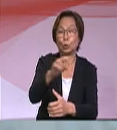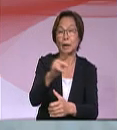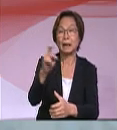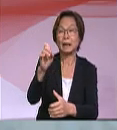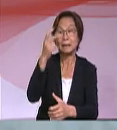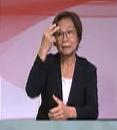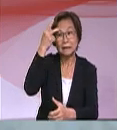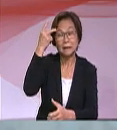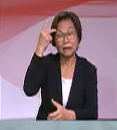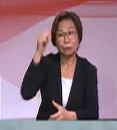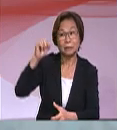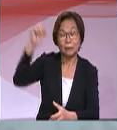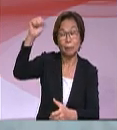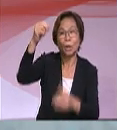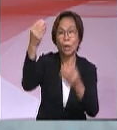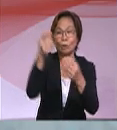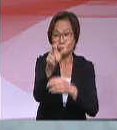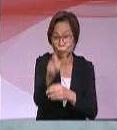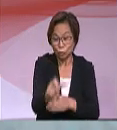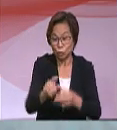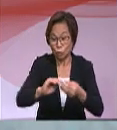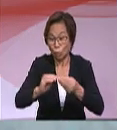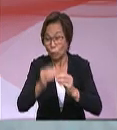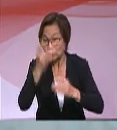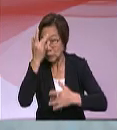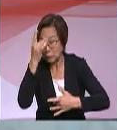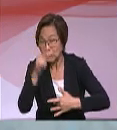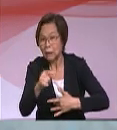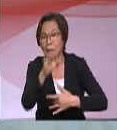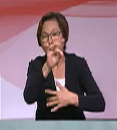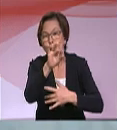negeri Sabah. Kes indeks pada kluster ini iaitu